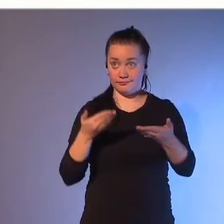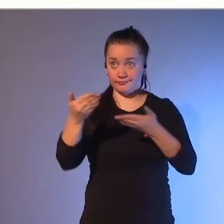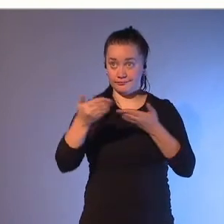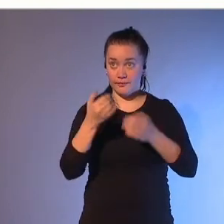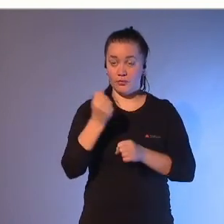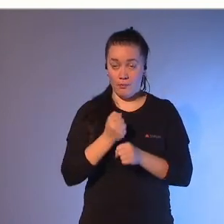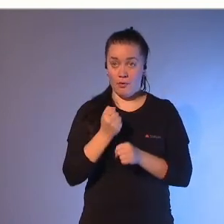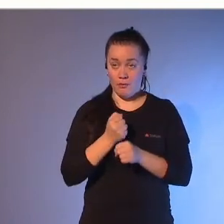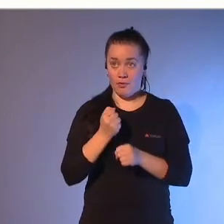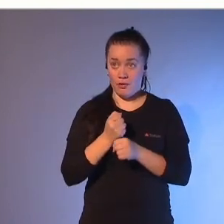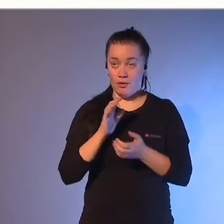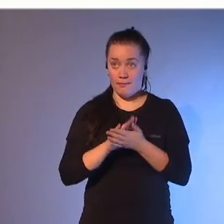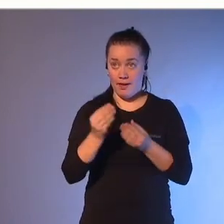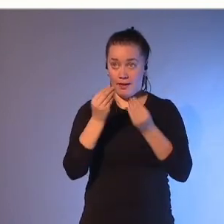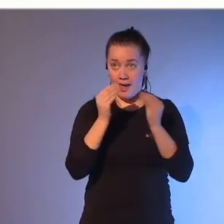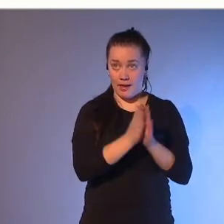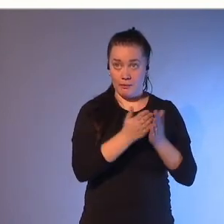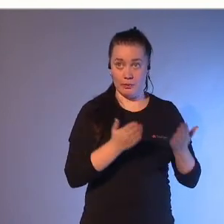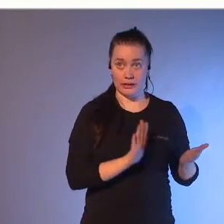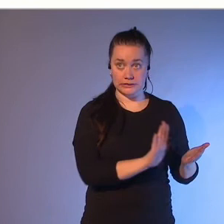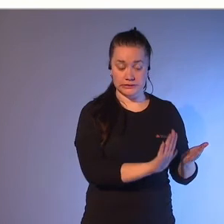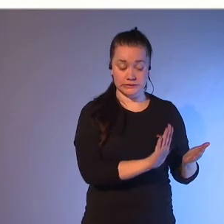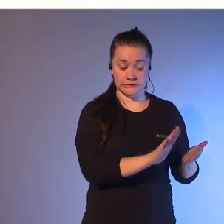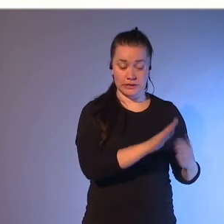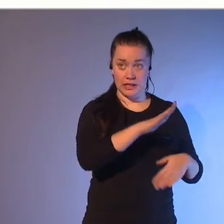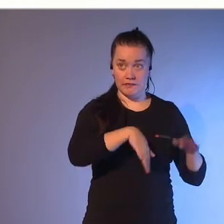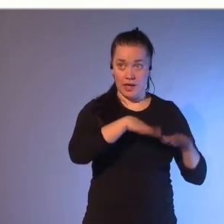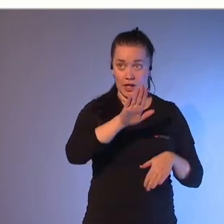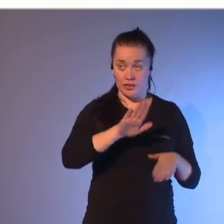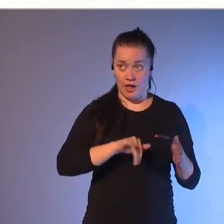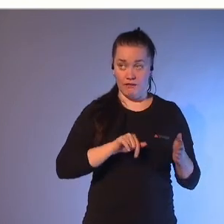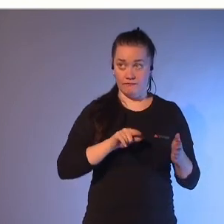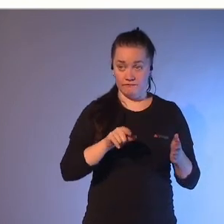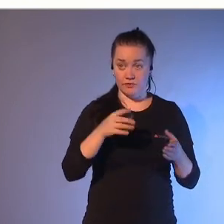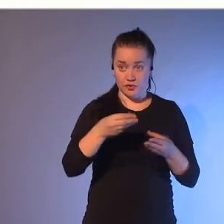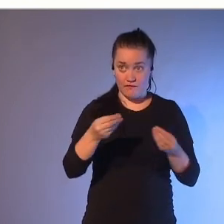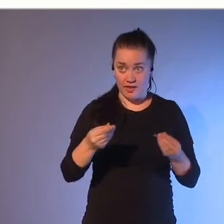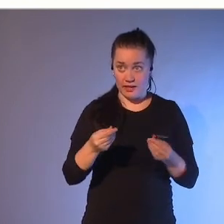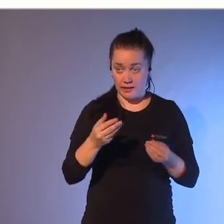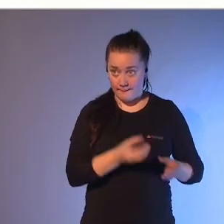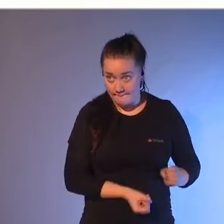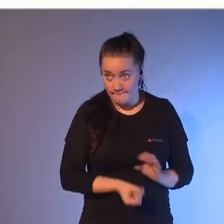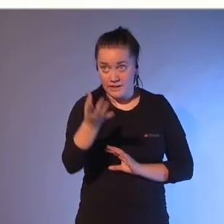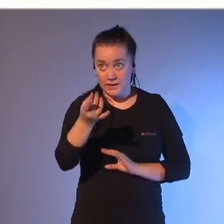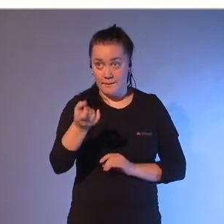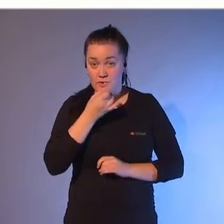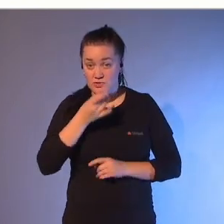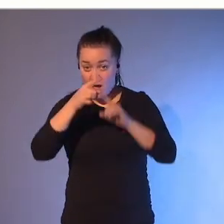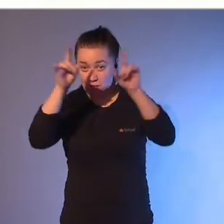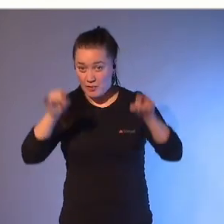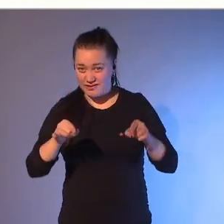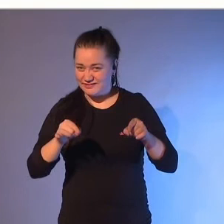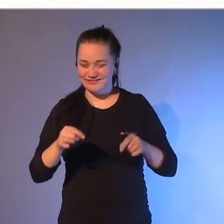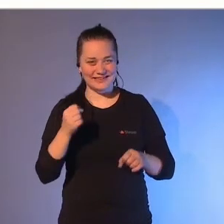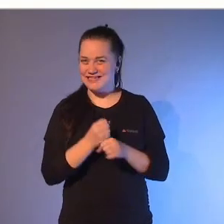jobbe med lærebokas variant på smartboardet, det ikke sikkert at det så